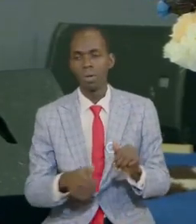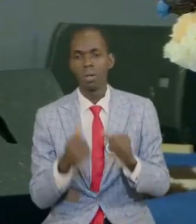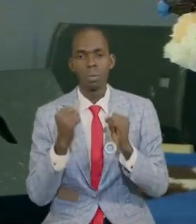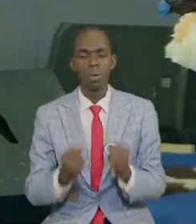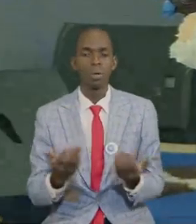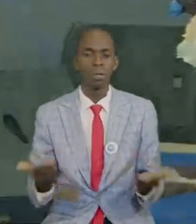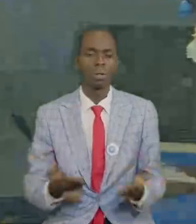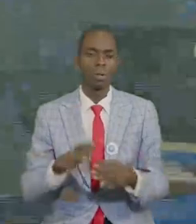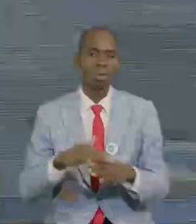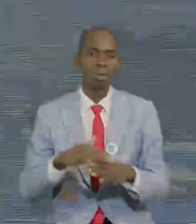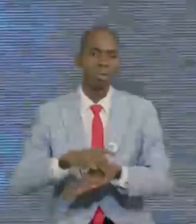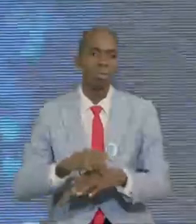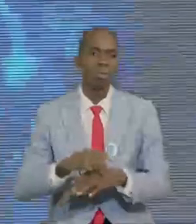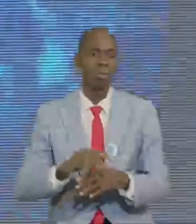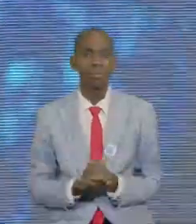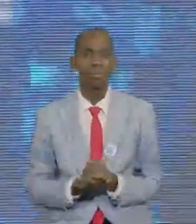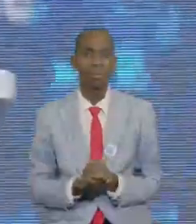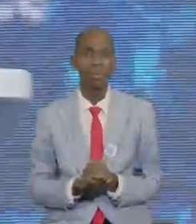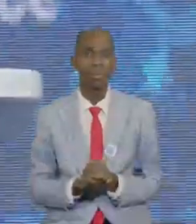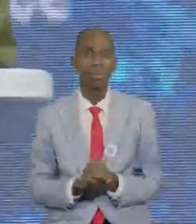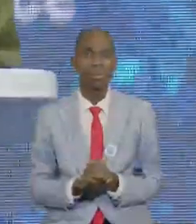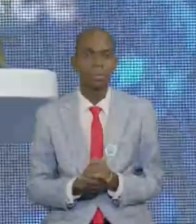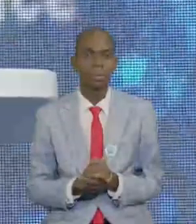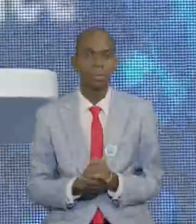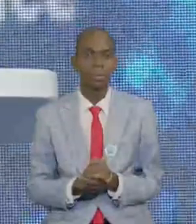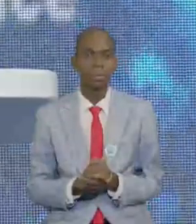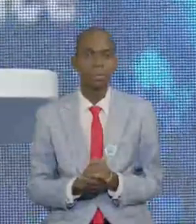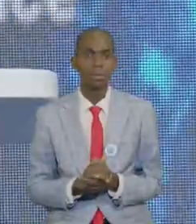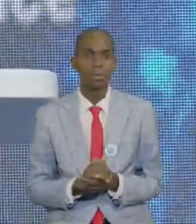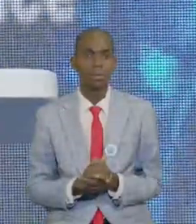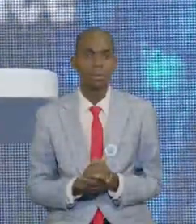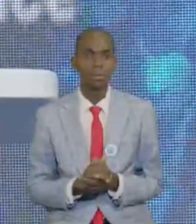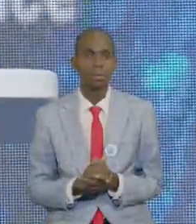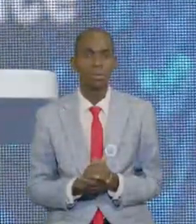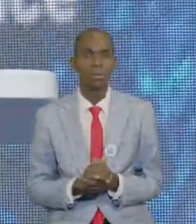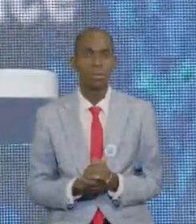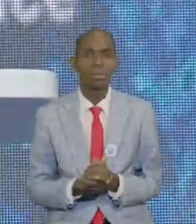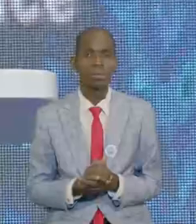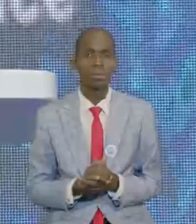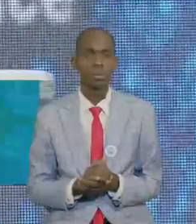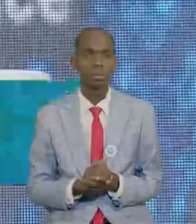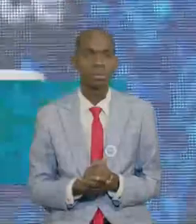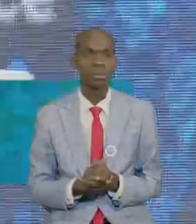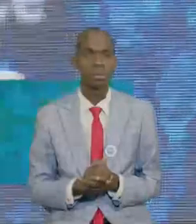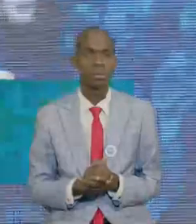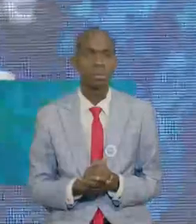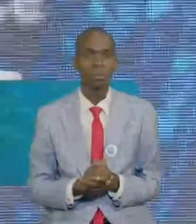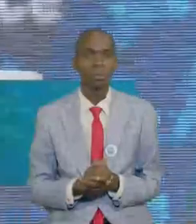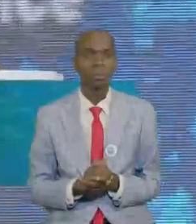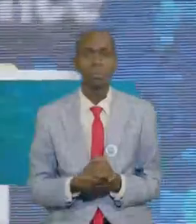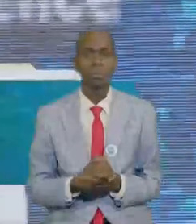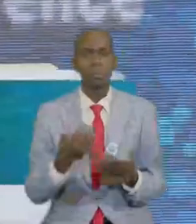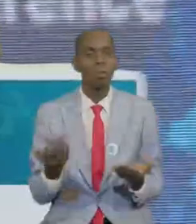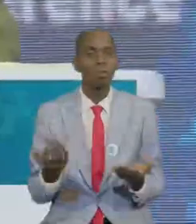Et n'oubliez pas que la puissance vient d'en haut et comme elle vient d'en haut, elle va défaire, détruire et anéantir toutes les autres puissances de la terre. Instead of having